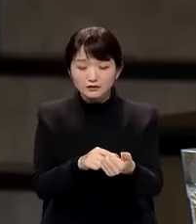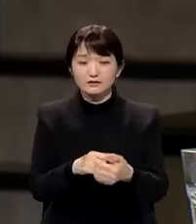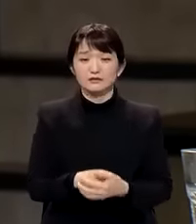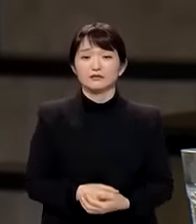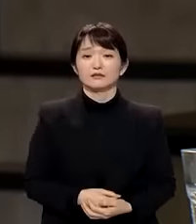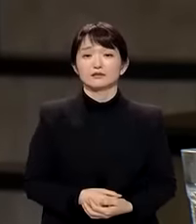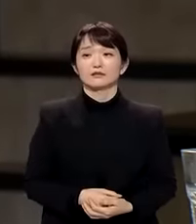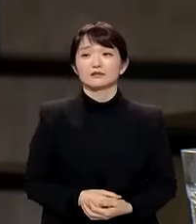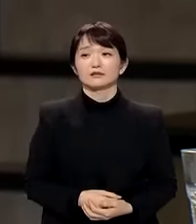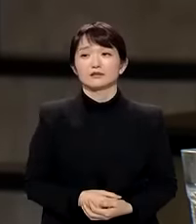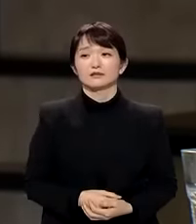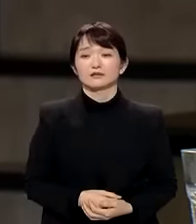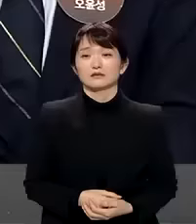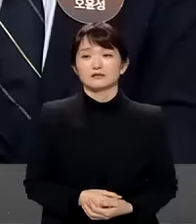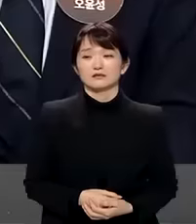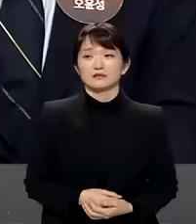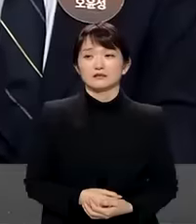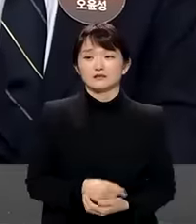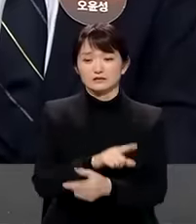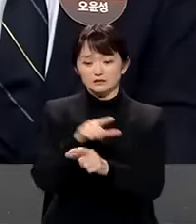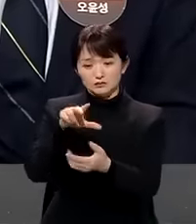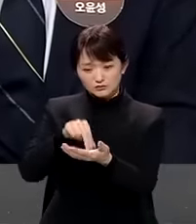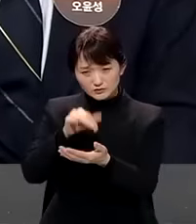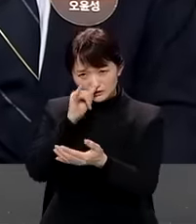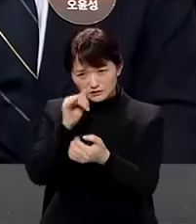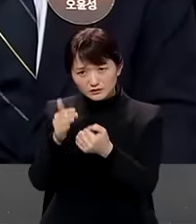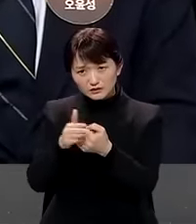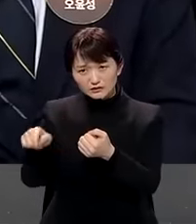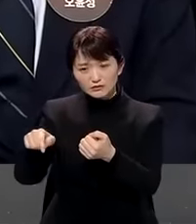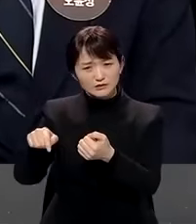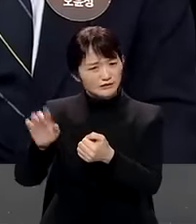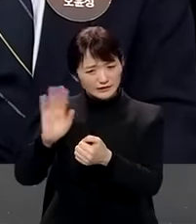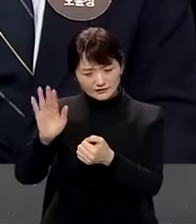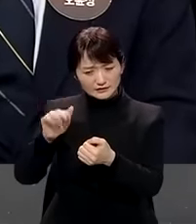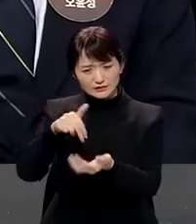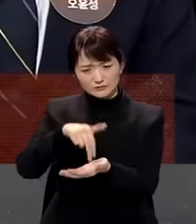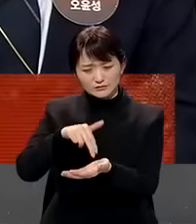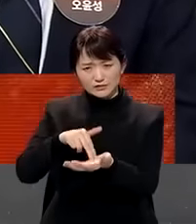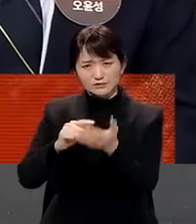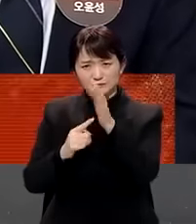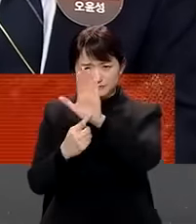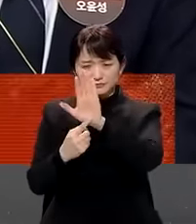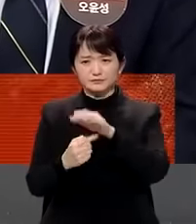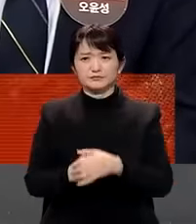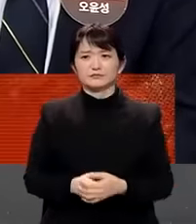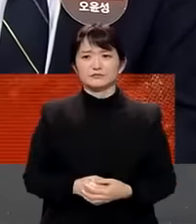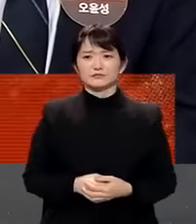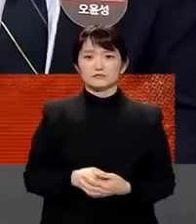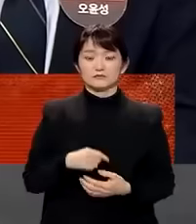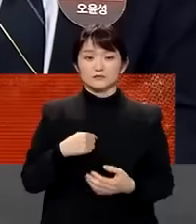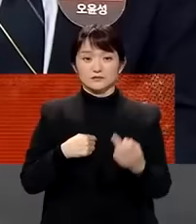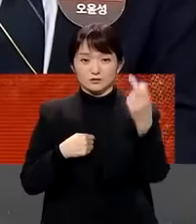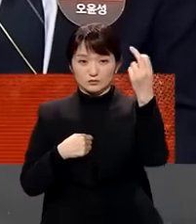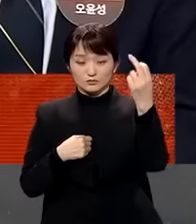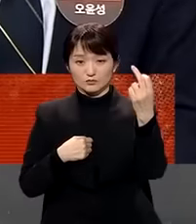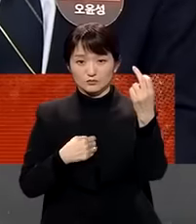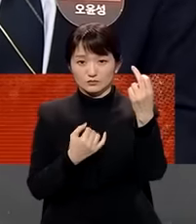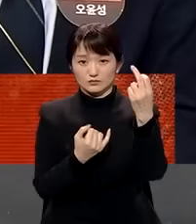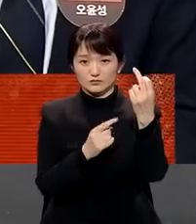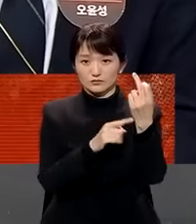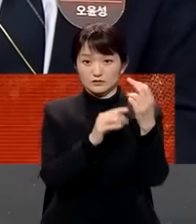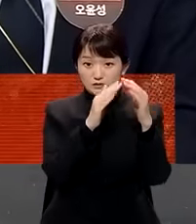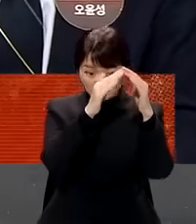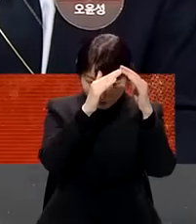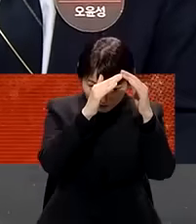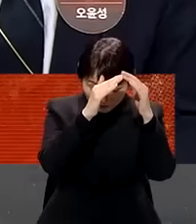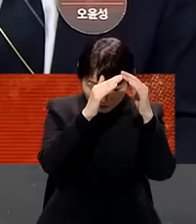있다라고 해서 곳곳에 다니면서 뭔가 입장을 갖다가 피력을 했는데 그 당시에 자기보다 또 위에 있는 오빠는 그 집에 있었던